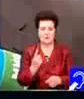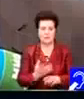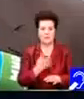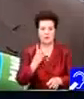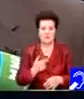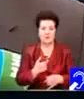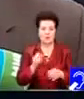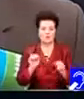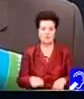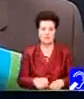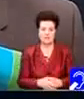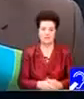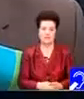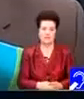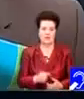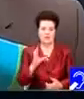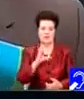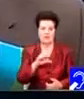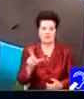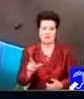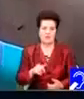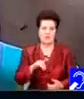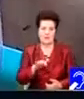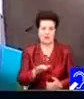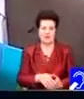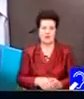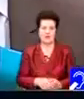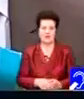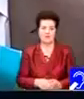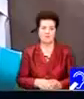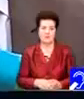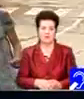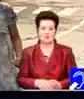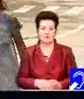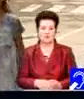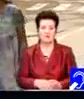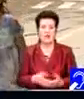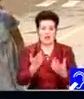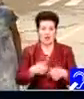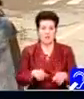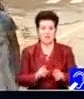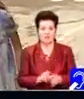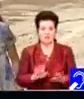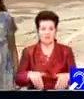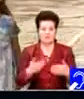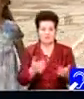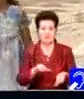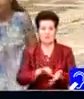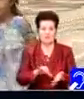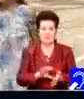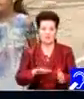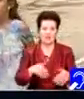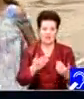rând, nouă șansă să mergem pe niște străzi curate. Cam același îndemn de participare la vot